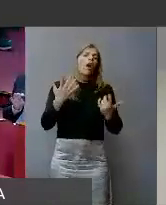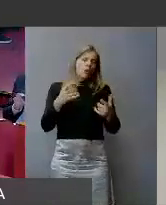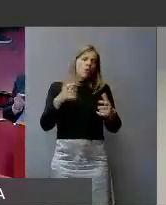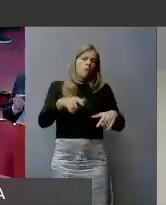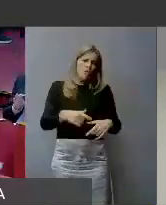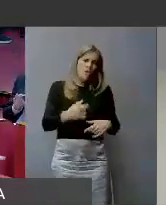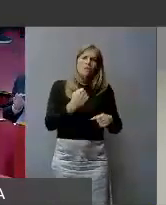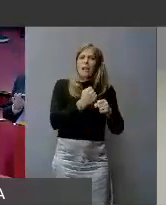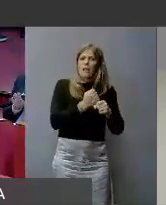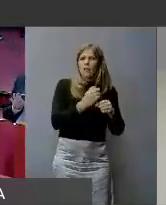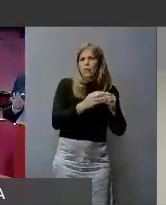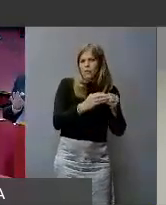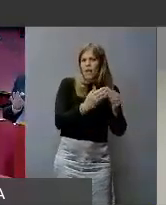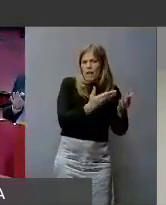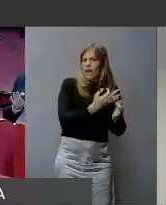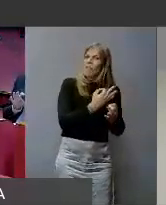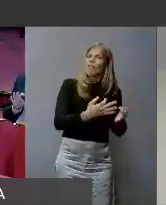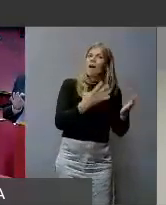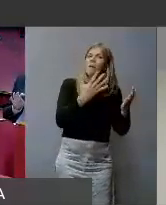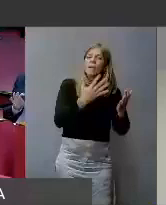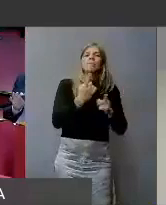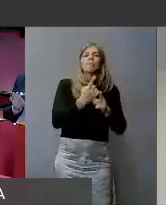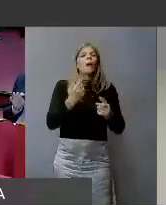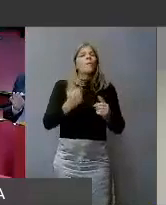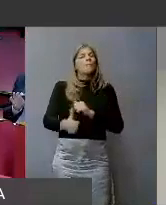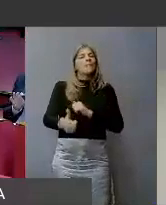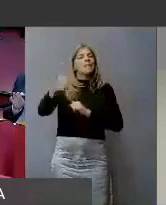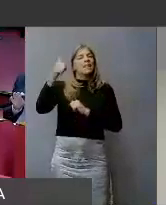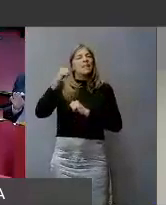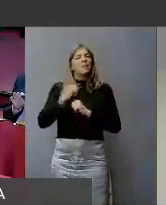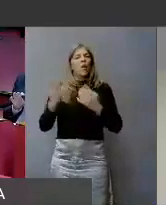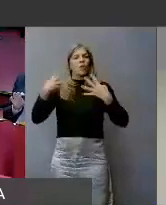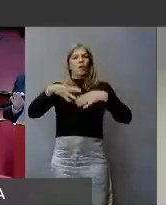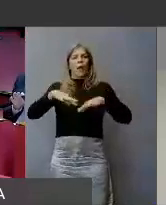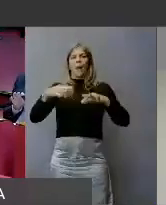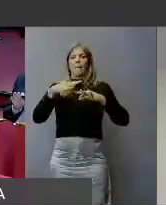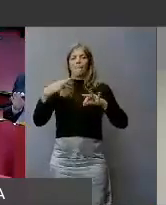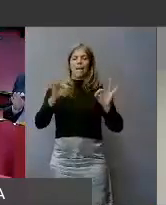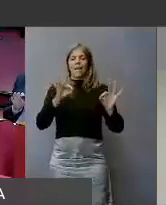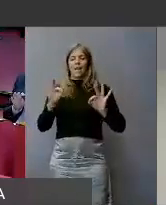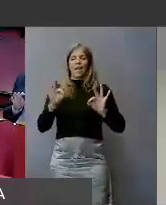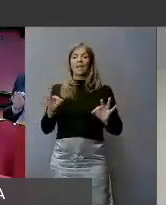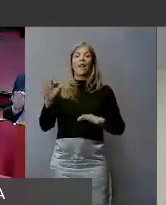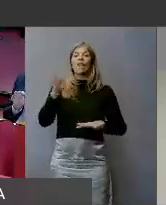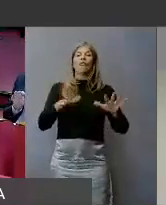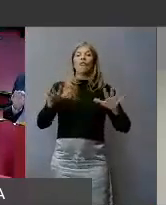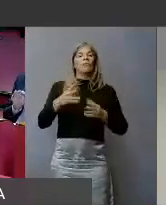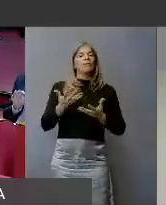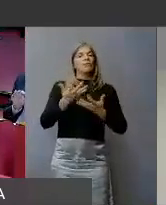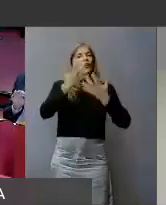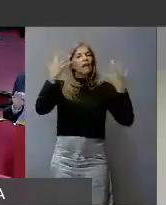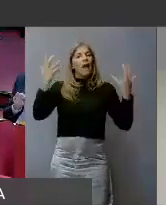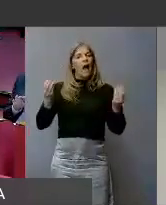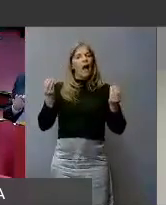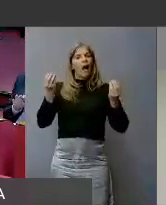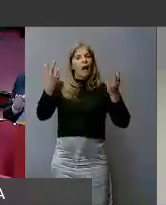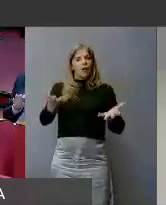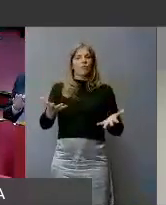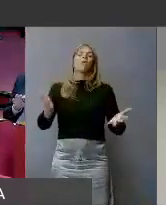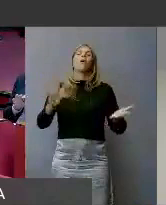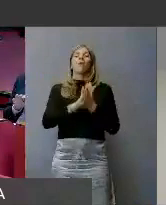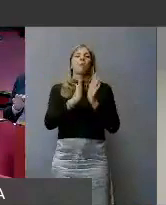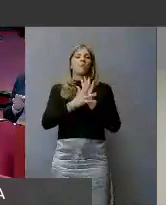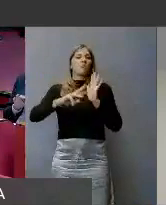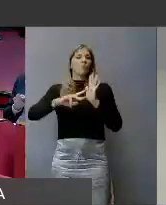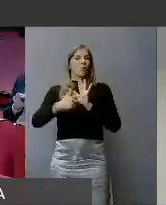organizzare in modo che tutto questo sia preventivamente spiegato l'informativa è che possa svolgersi nel migliore dei modi a questo aggiungo